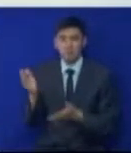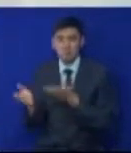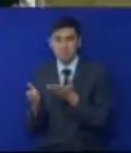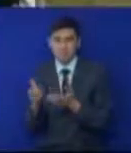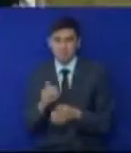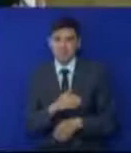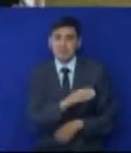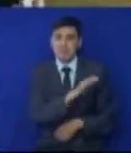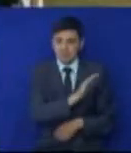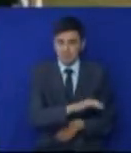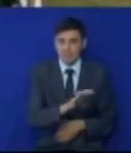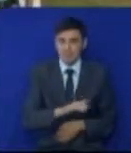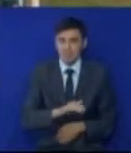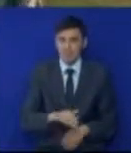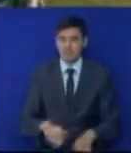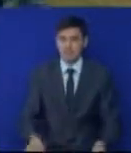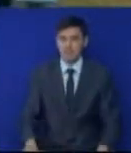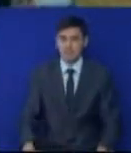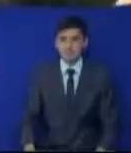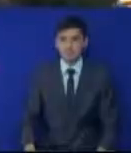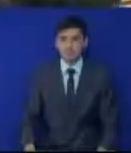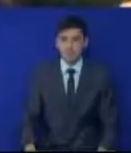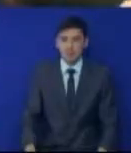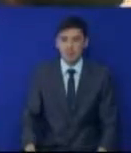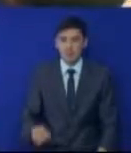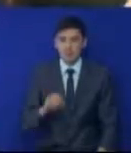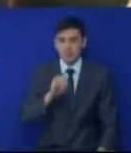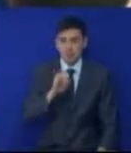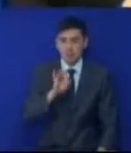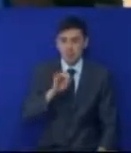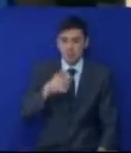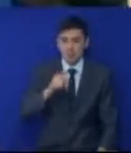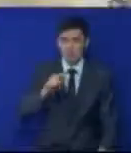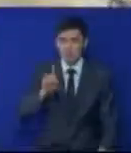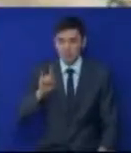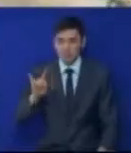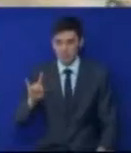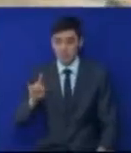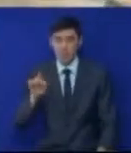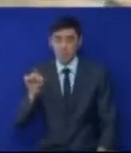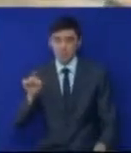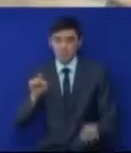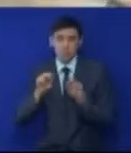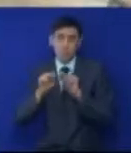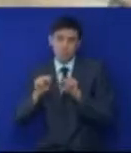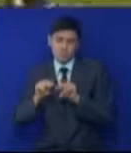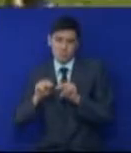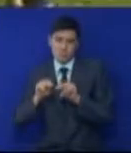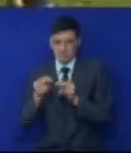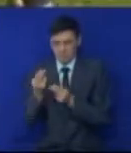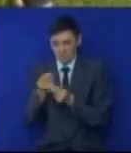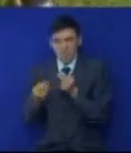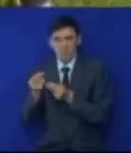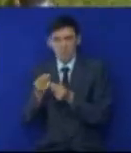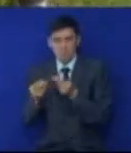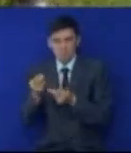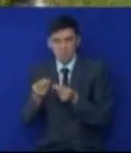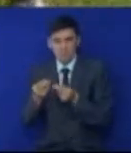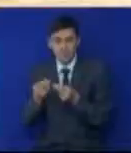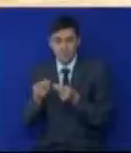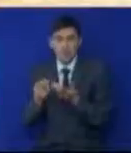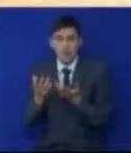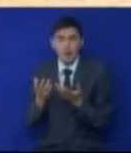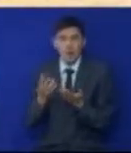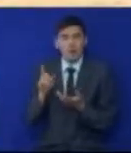отыр. Семейлік Ерғазы Сқақов мамандығы бойынша сурет пәнінің мұғалімі. Алайда ол бүгінде көлік жөндеумен